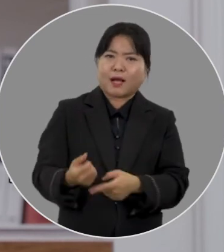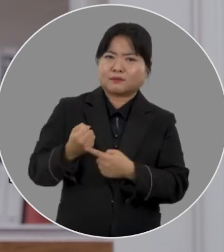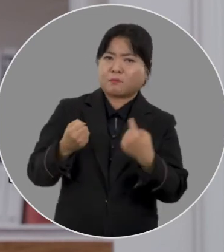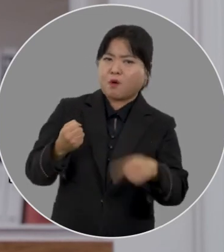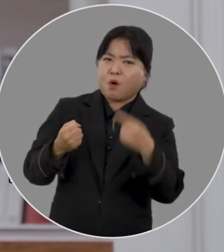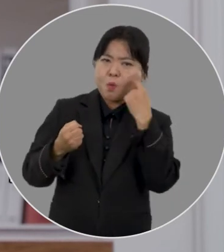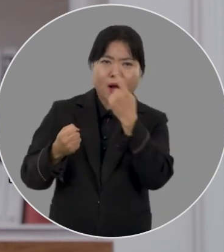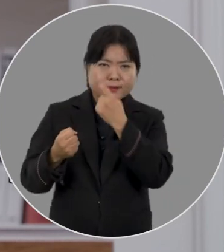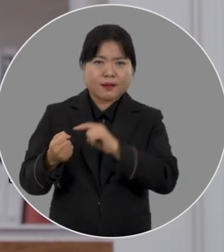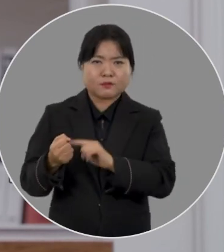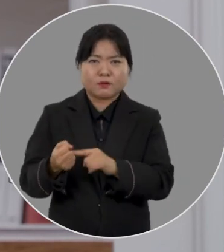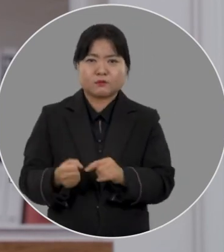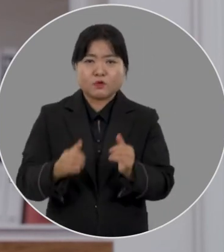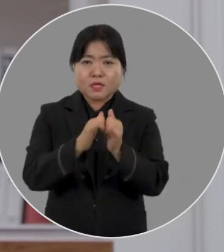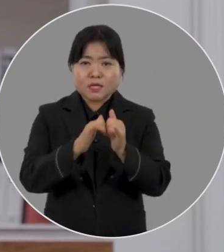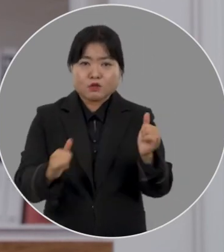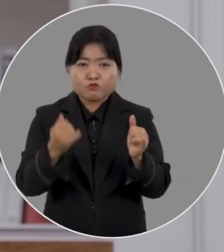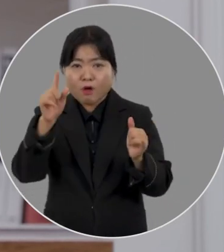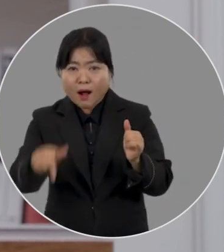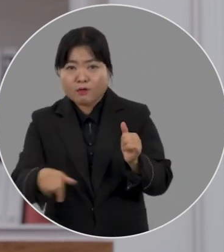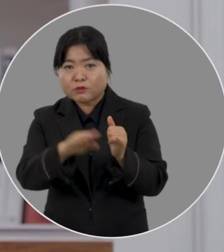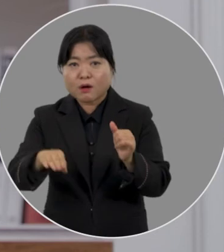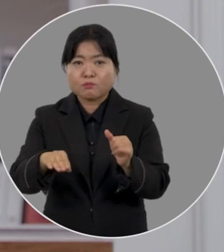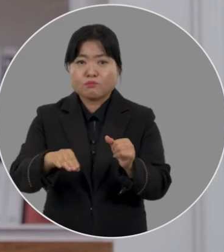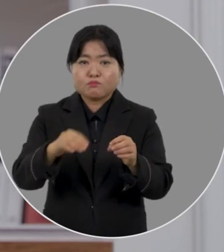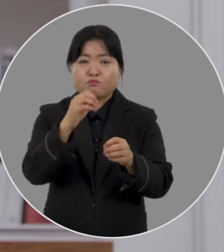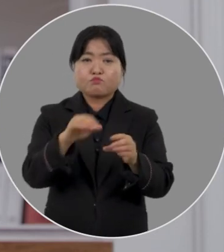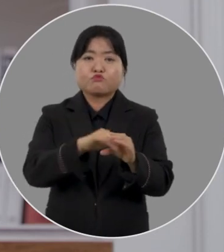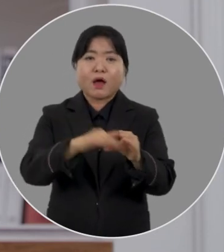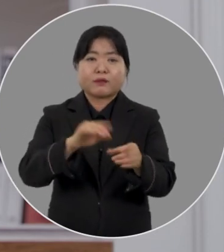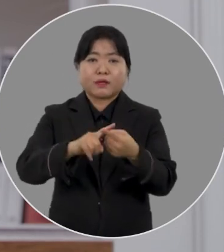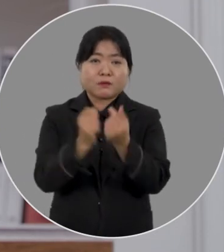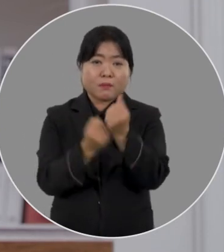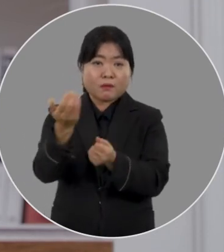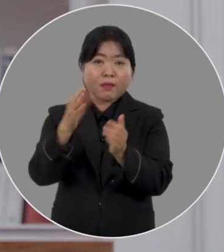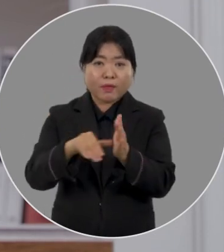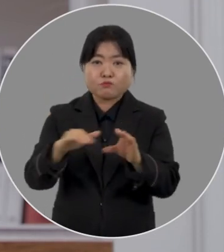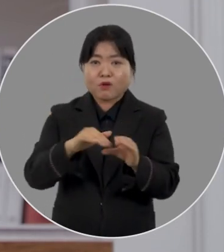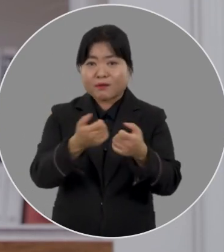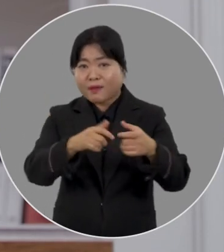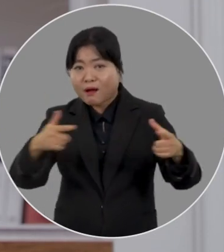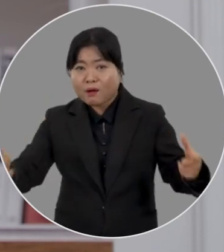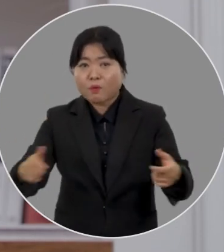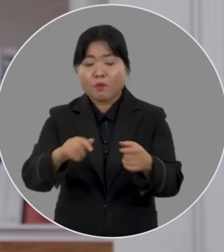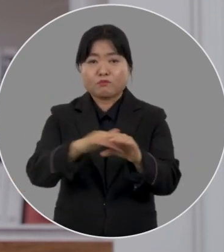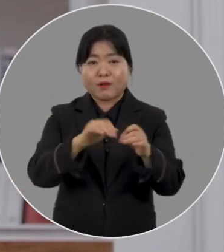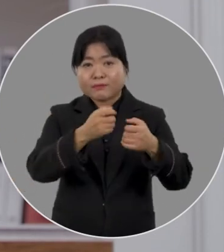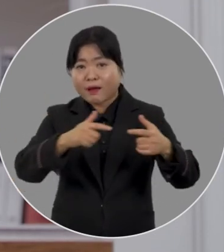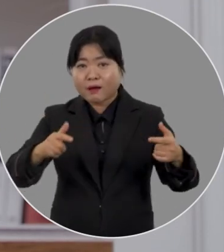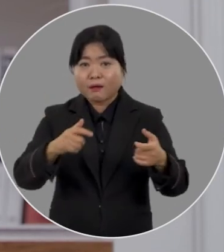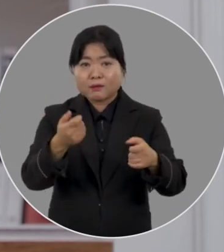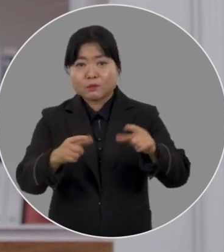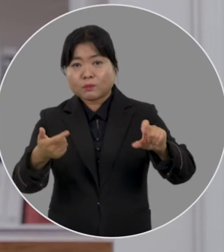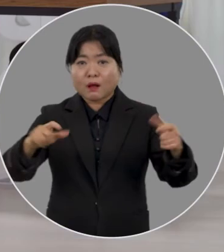같아요. 그러니까 이제 인류학에서 우리가 문화 개념을 설명할 때 문화가 그토록 다양하고 이처럼 다양한 문화를 갖고 있는 사람들이 어떻게